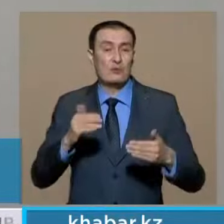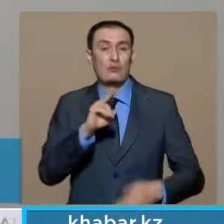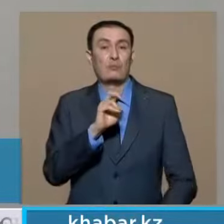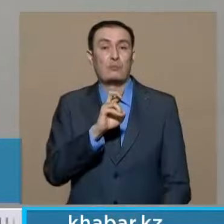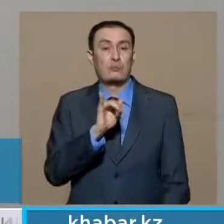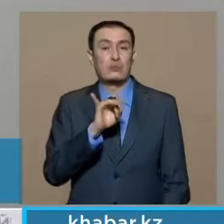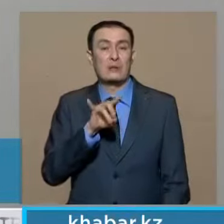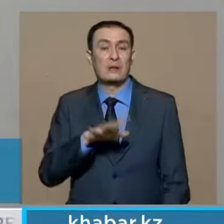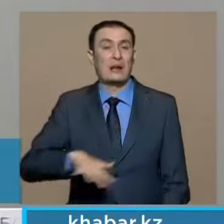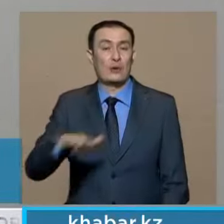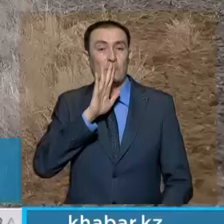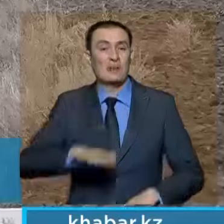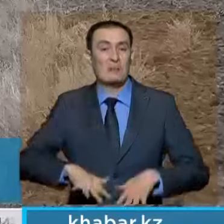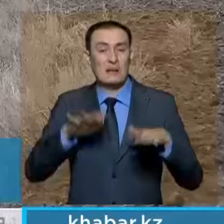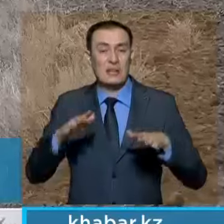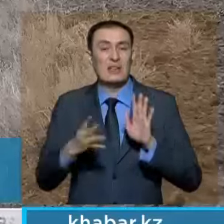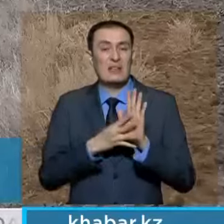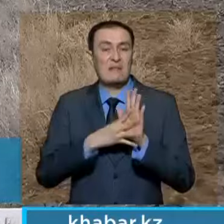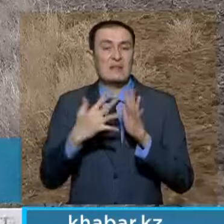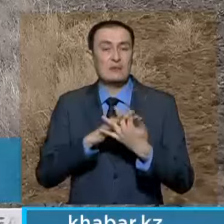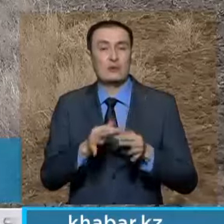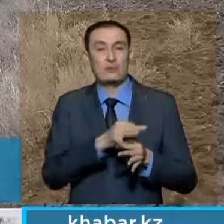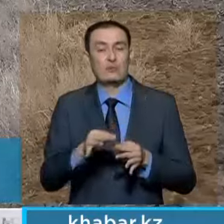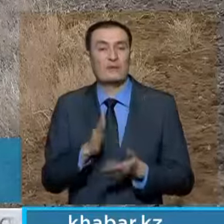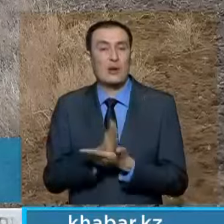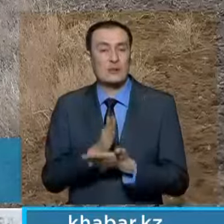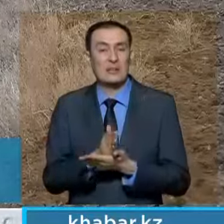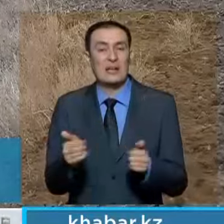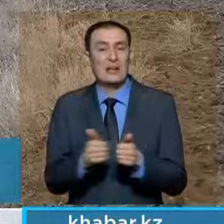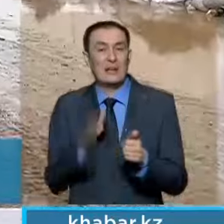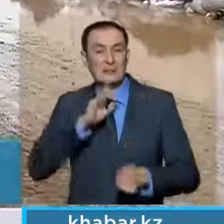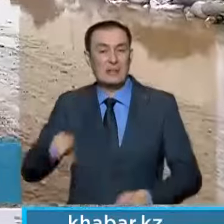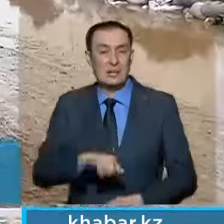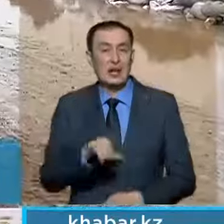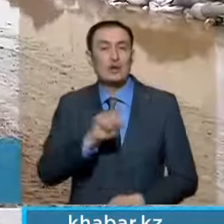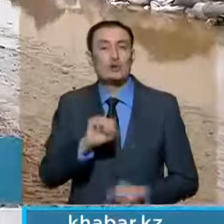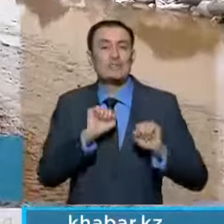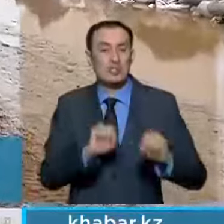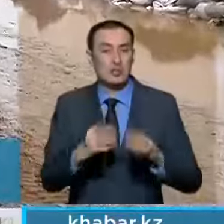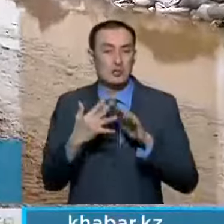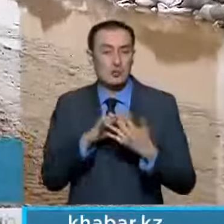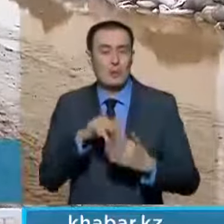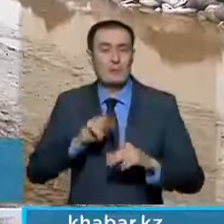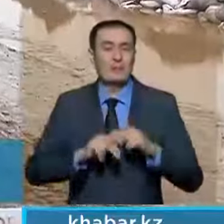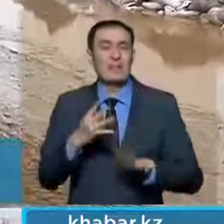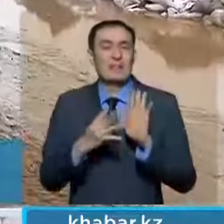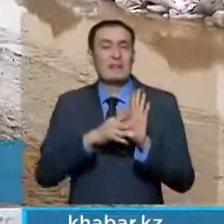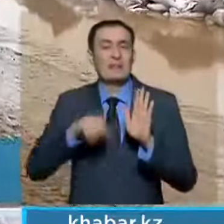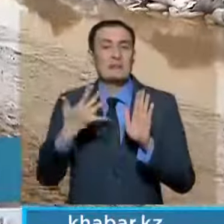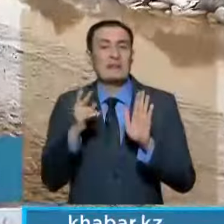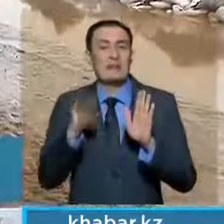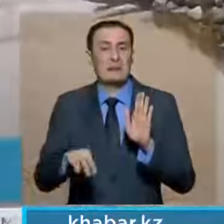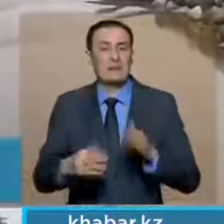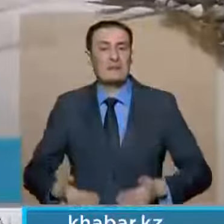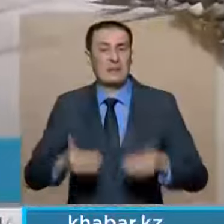Бурлинском районе под угрозой подтопления 9 населенных пунктов, расположенных на берегу реки. Чтобы защитить села, возведено 9,5